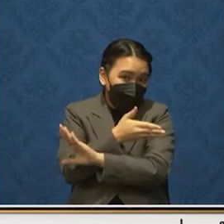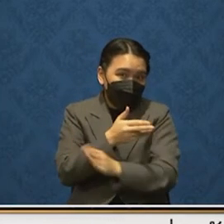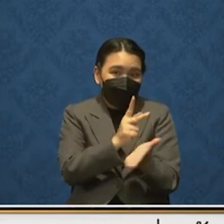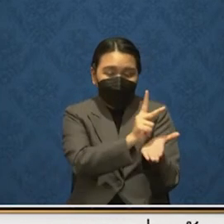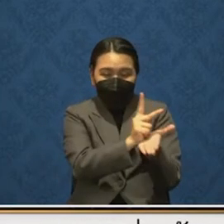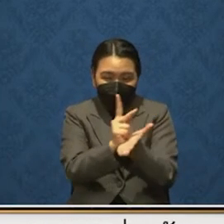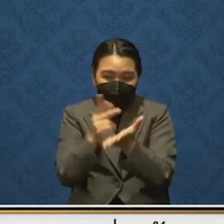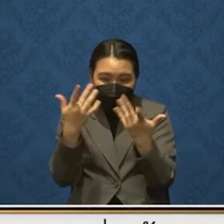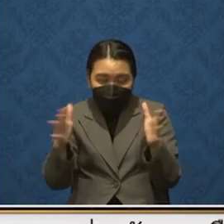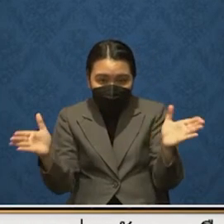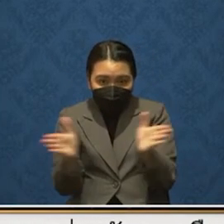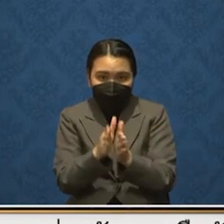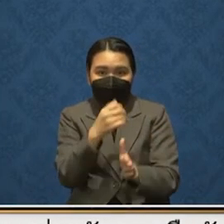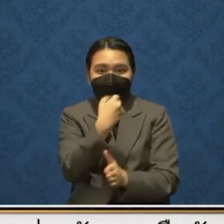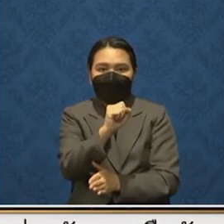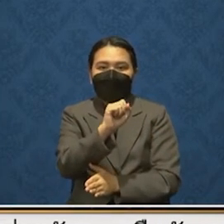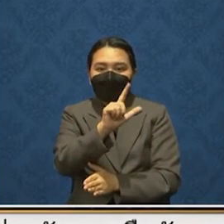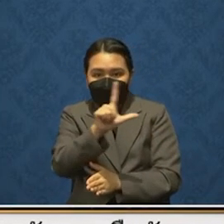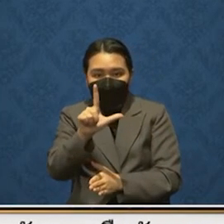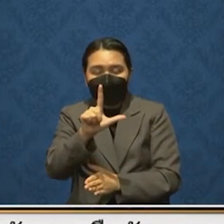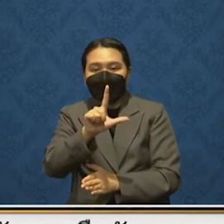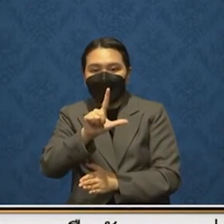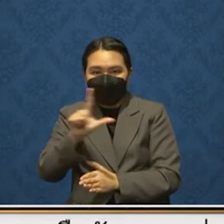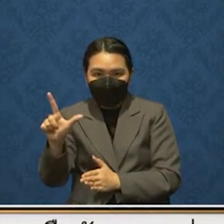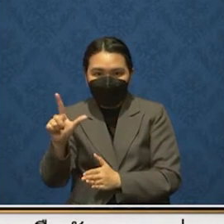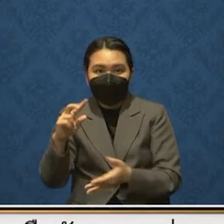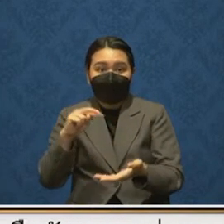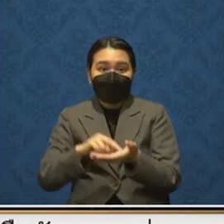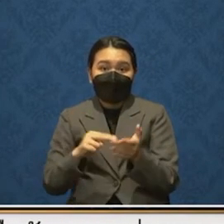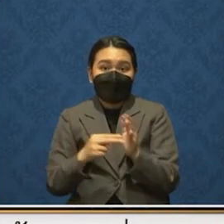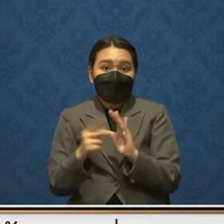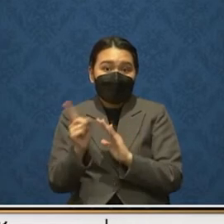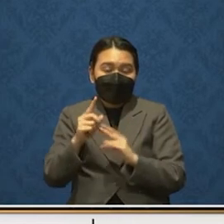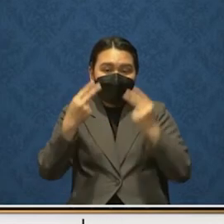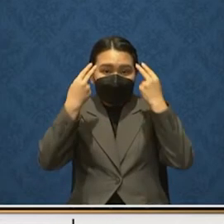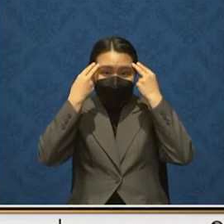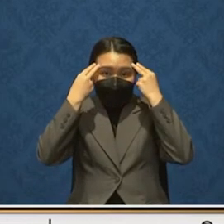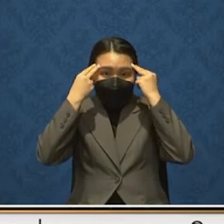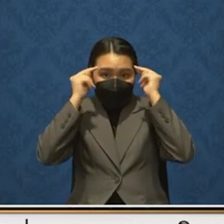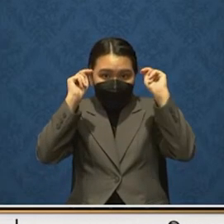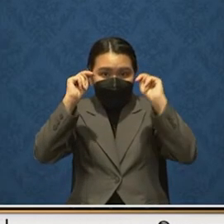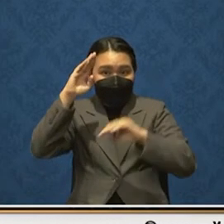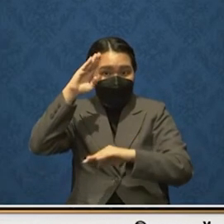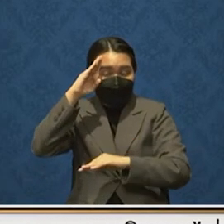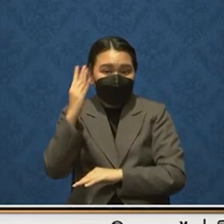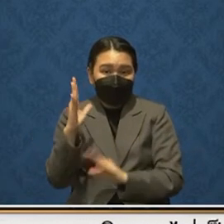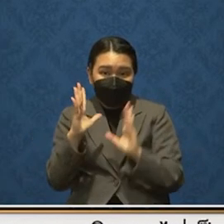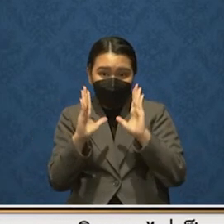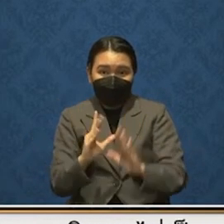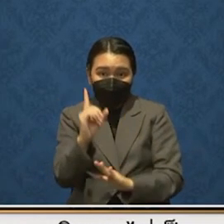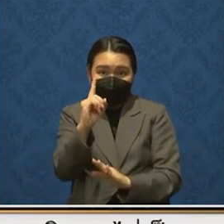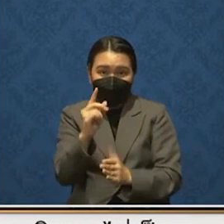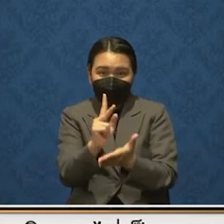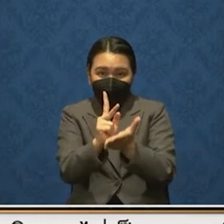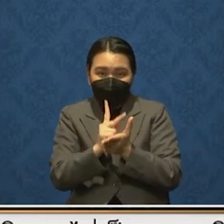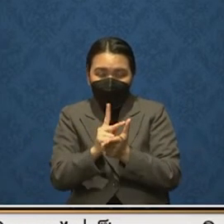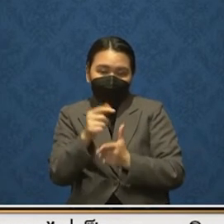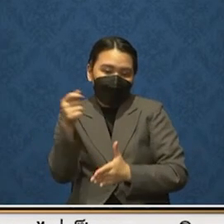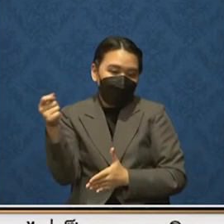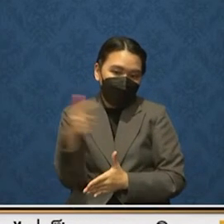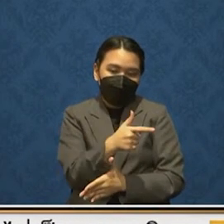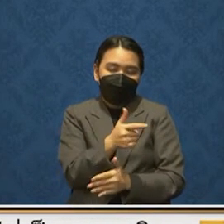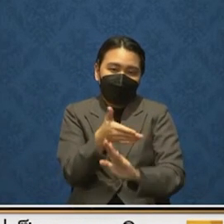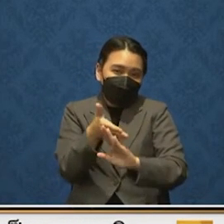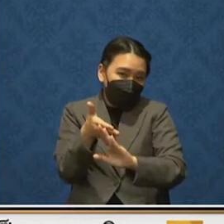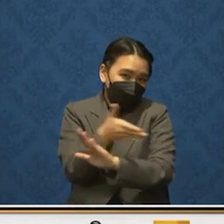10 ล้านล้านบาทนะครับไม่คว่าคุประยติกู้คนเดียวมากกว่านายกตรกคนสอีกนะครับจนได้รบ